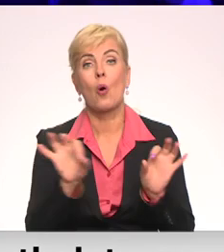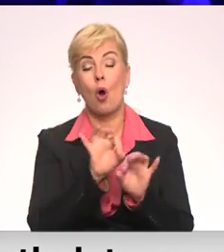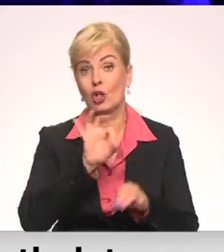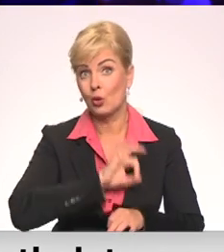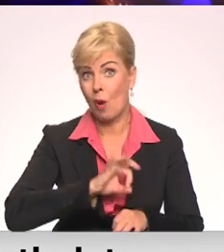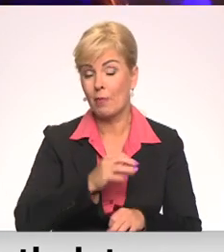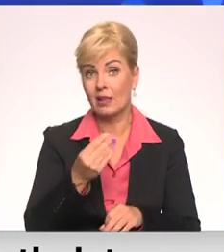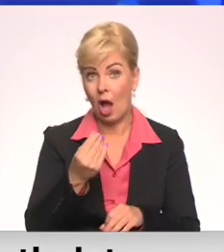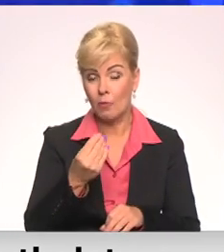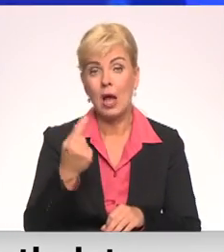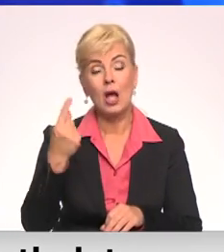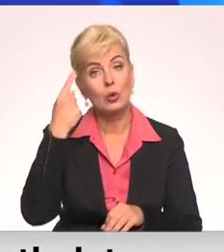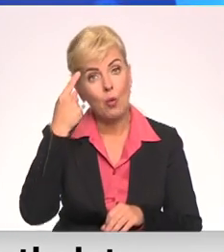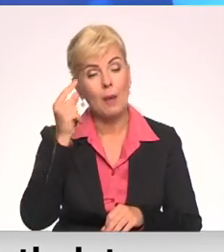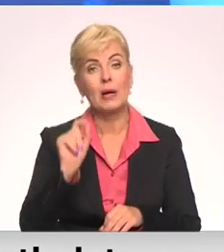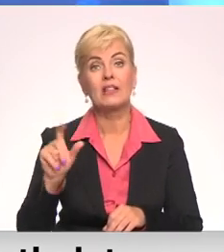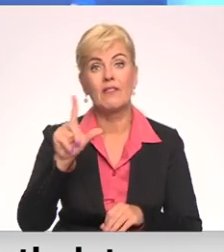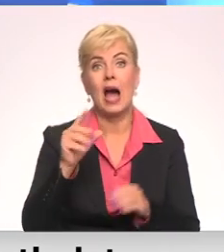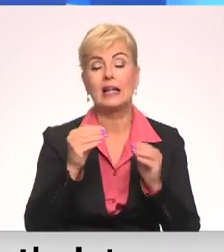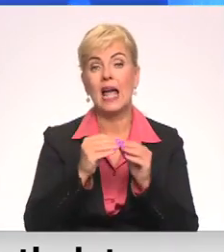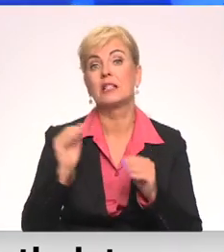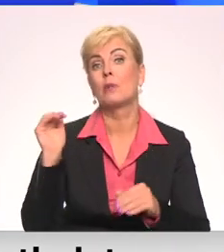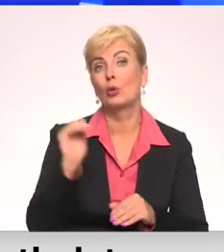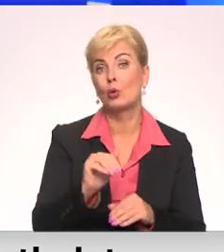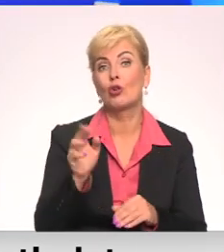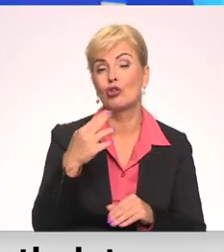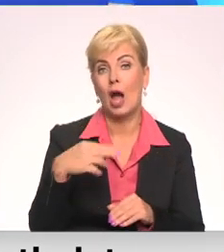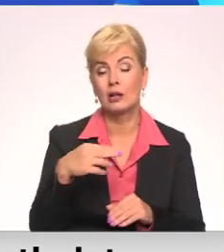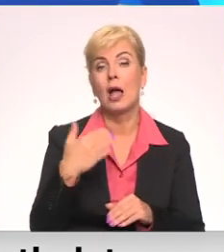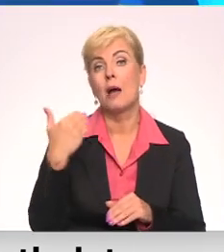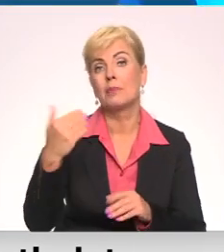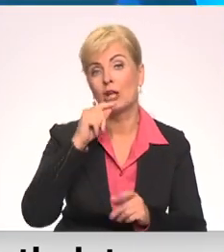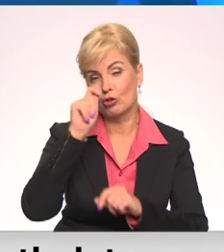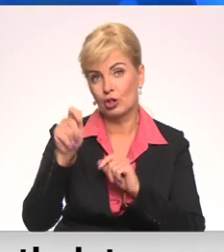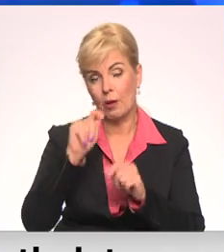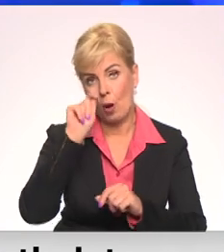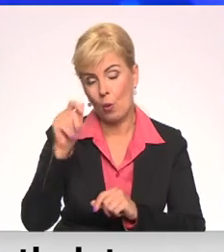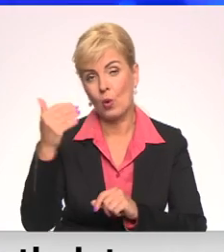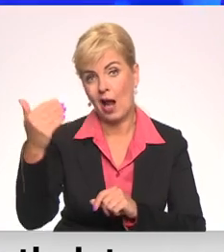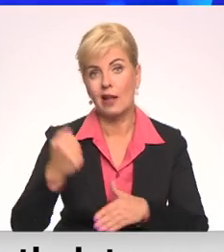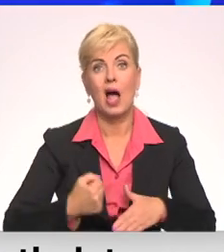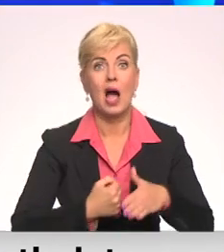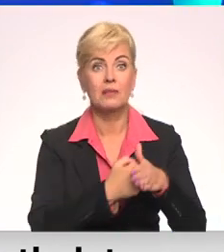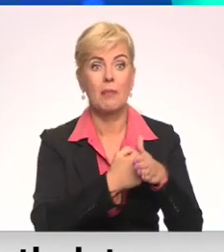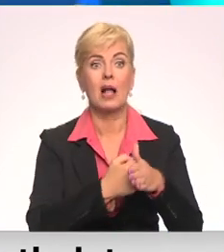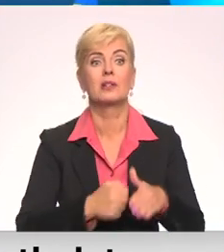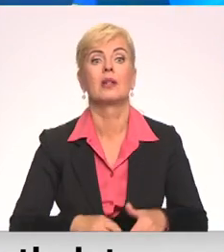pēc organizatoru domām būs vairāki 10 000 eiro, būs ziedojums Ukrainas atbalstam.